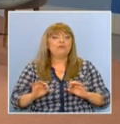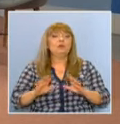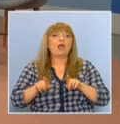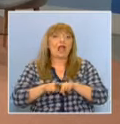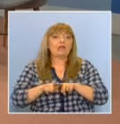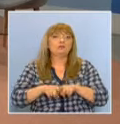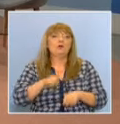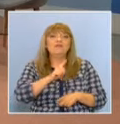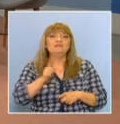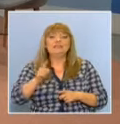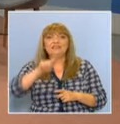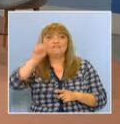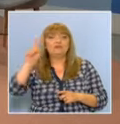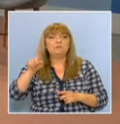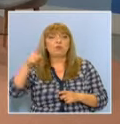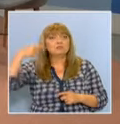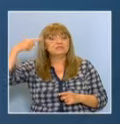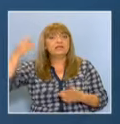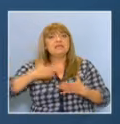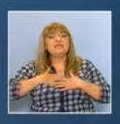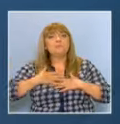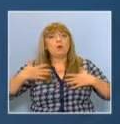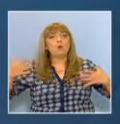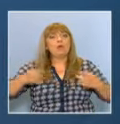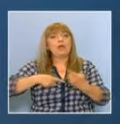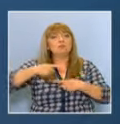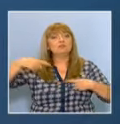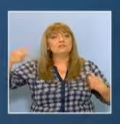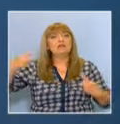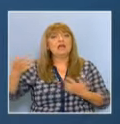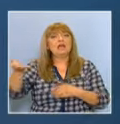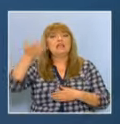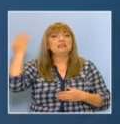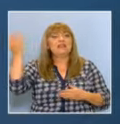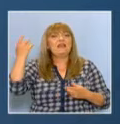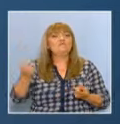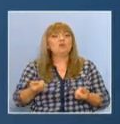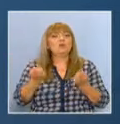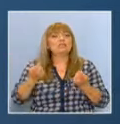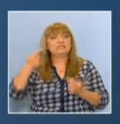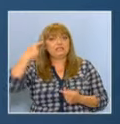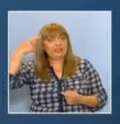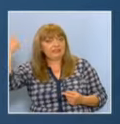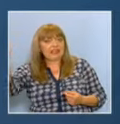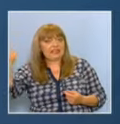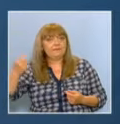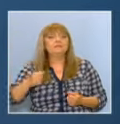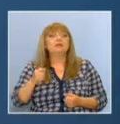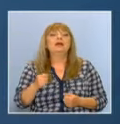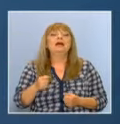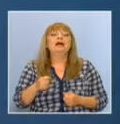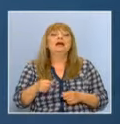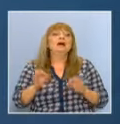в философията има голямо развитие от древногръцките идеи към до съвременността. Утопия естествено